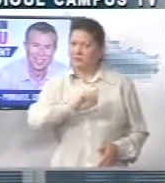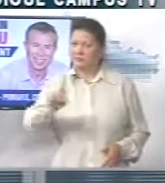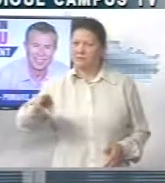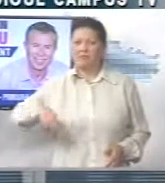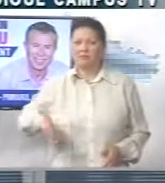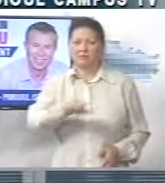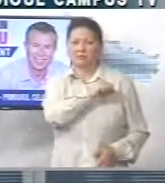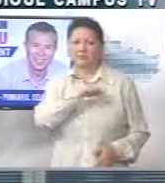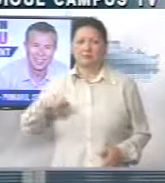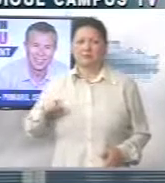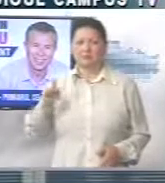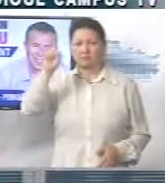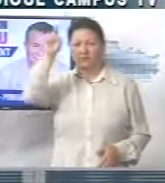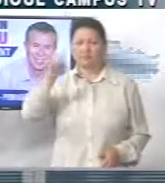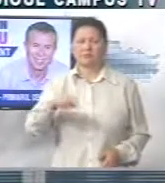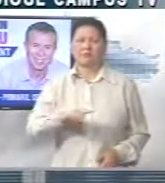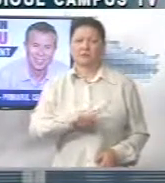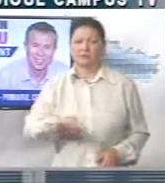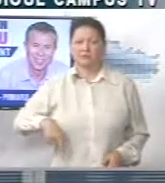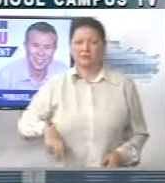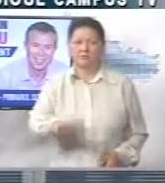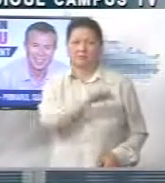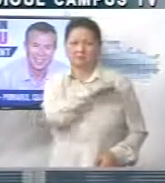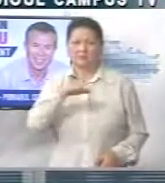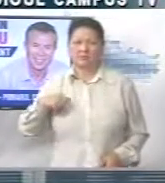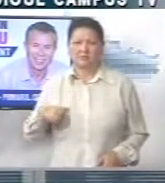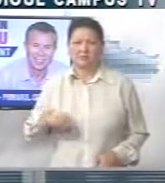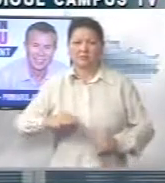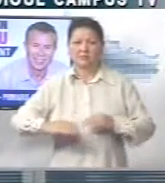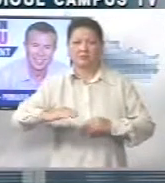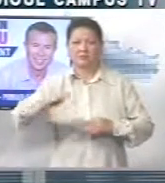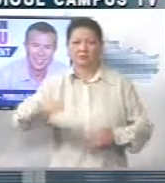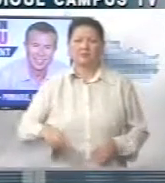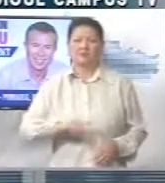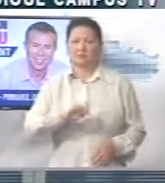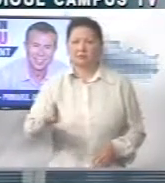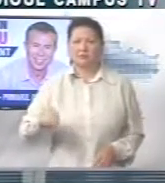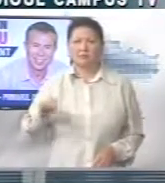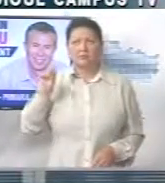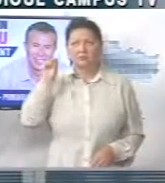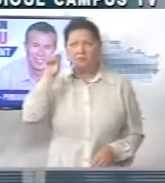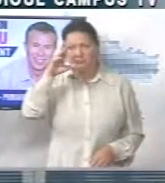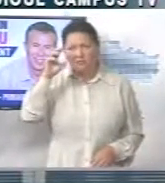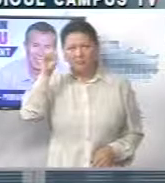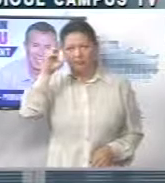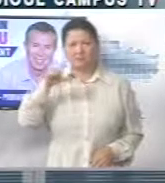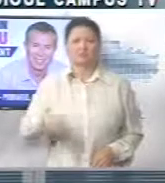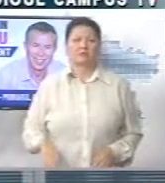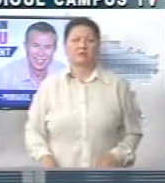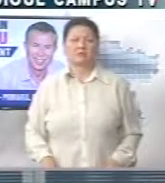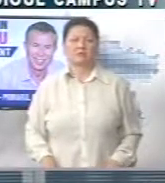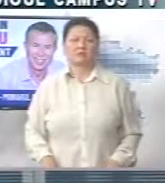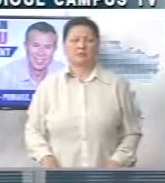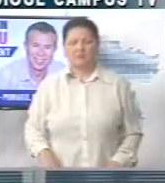un copil nu merge singur pe casa scării, un copil nu aprinde singur lumina pe casa scării, un copil nu poți spune că